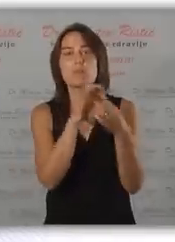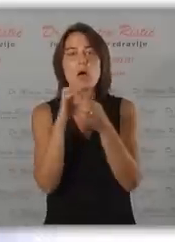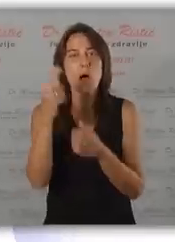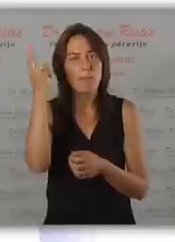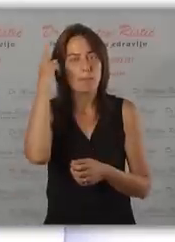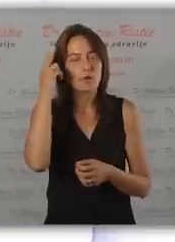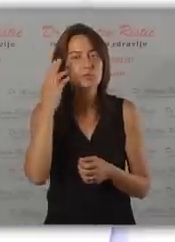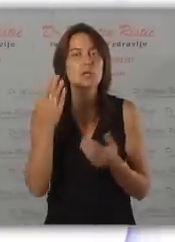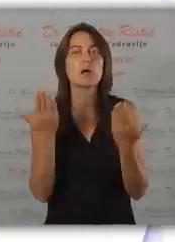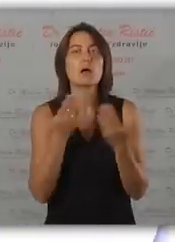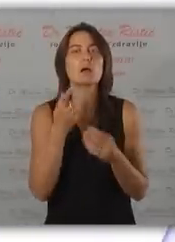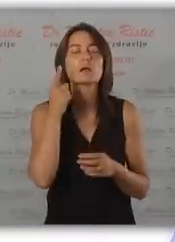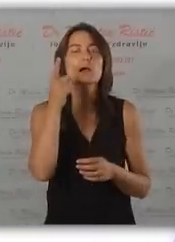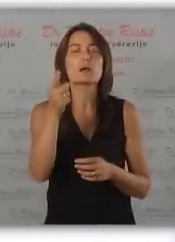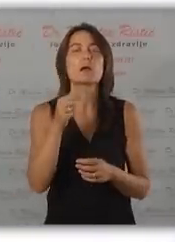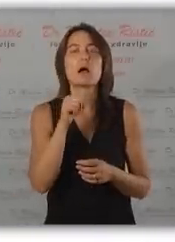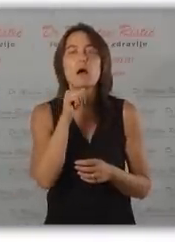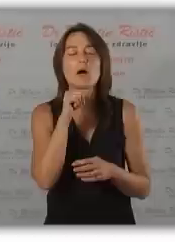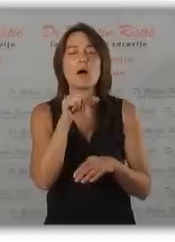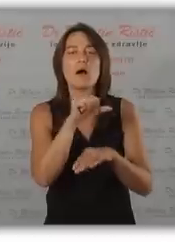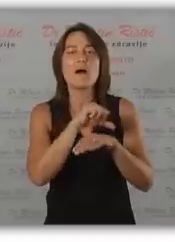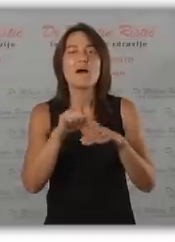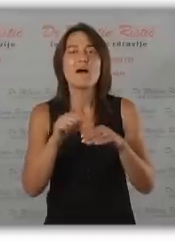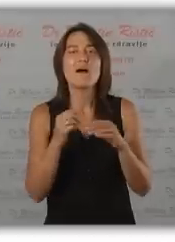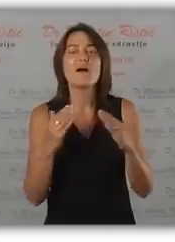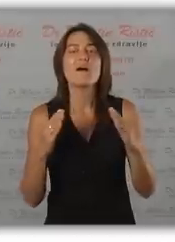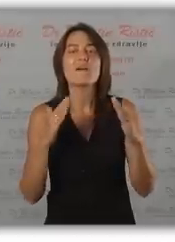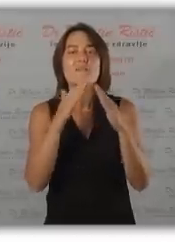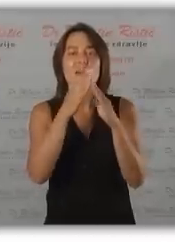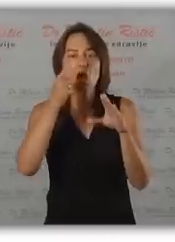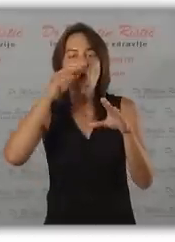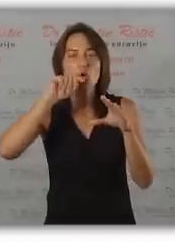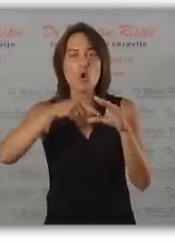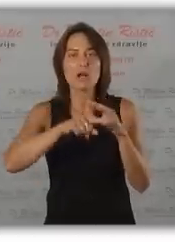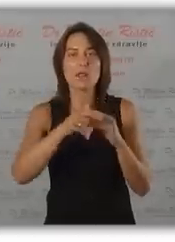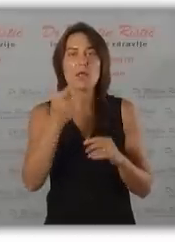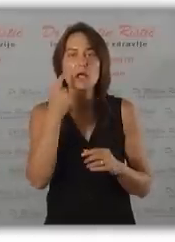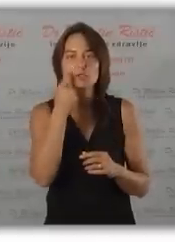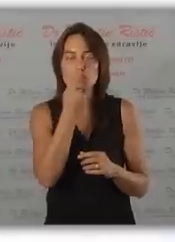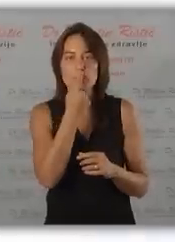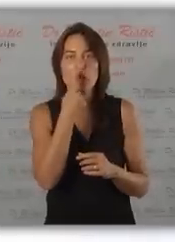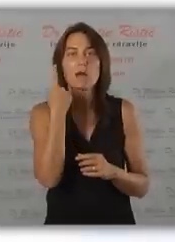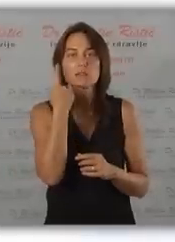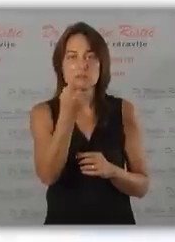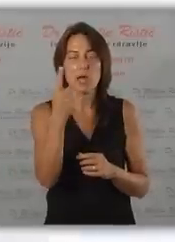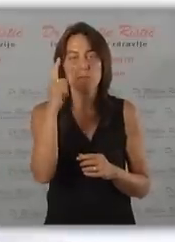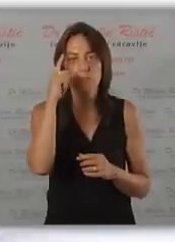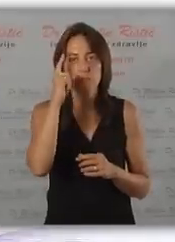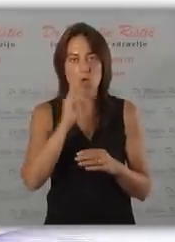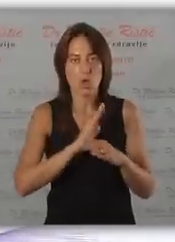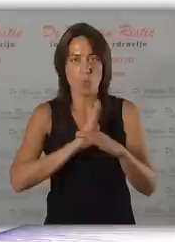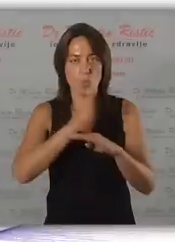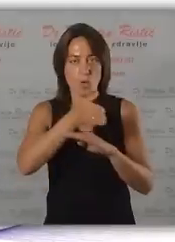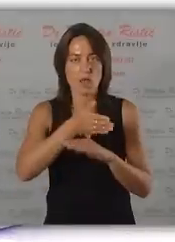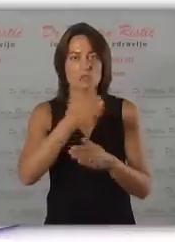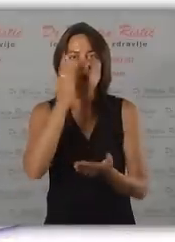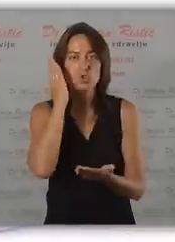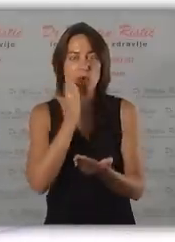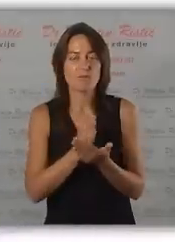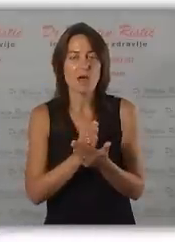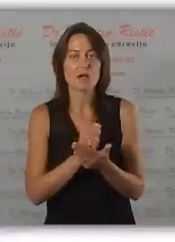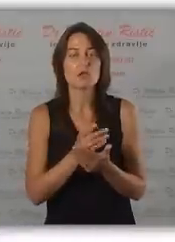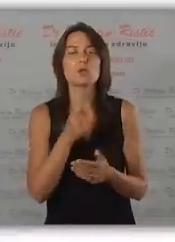je najčešće poznat kao apikotomija ili resekcija vrha korena zuba. Pri tom samom procesu se znači